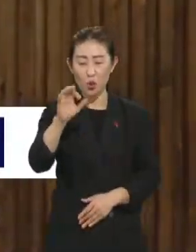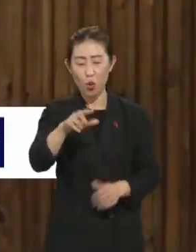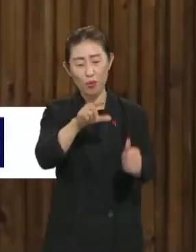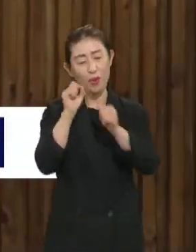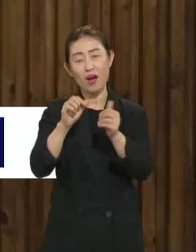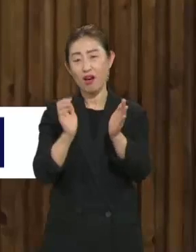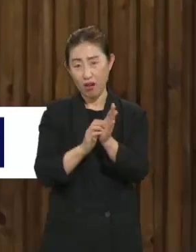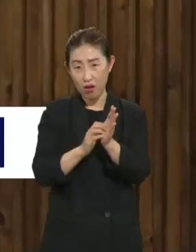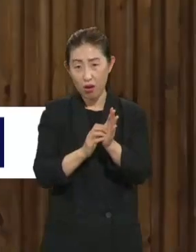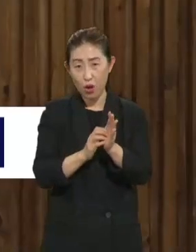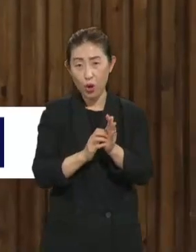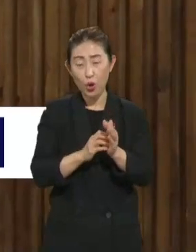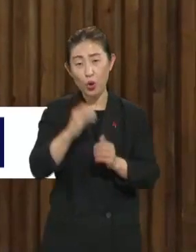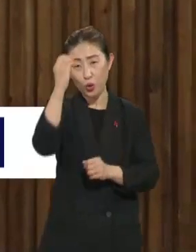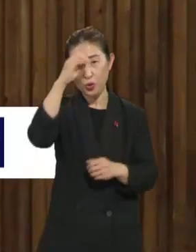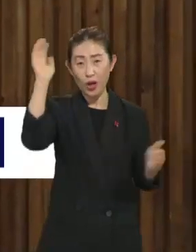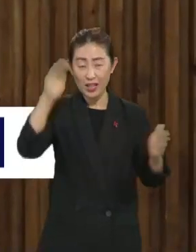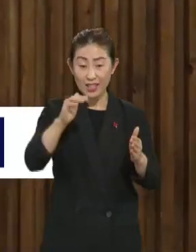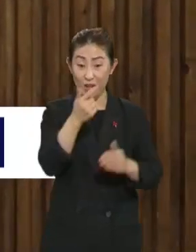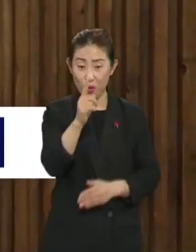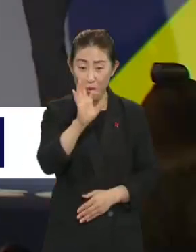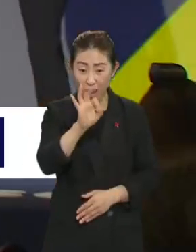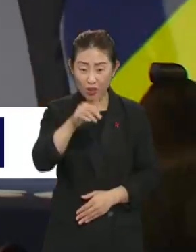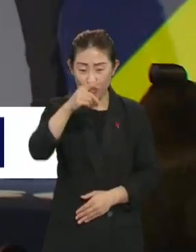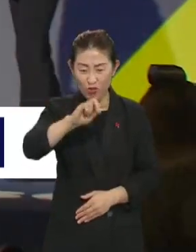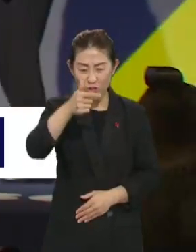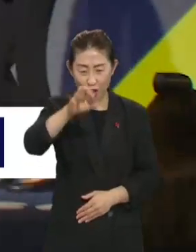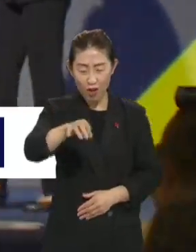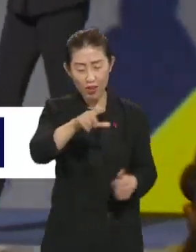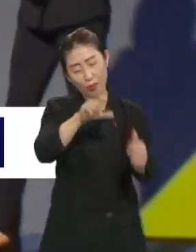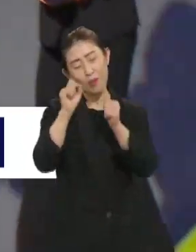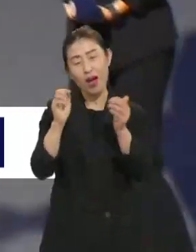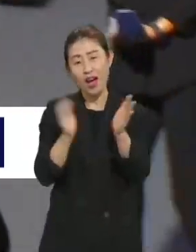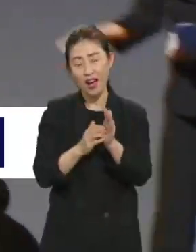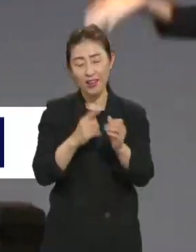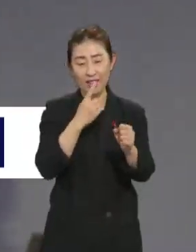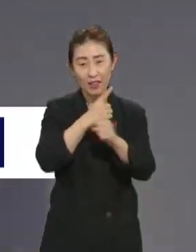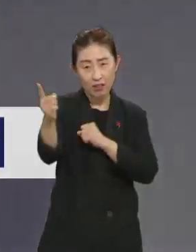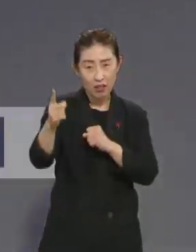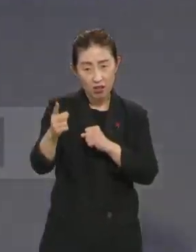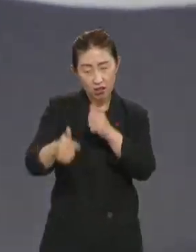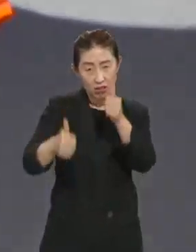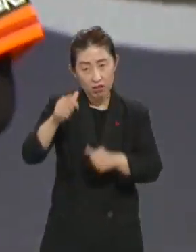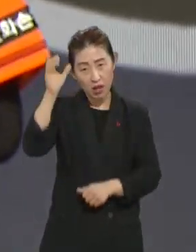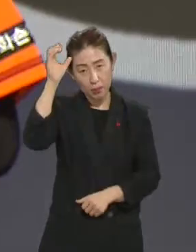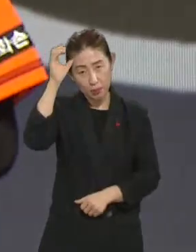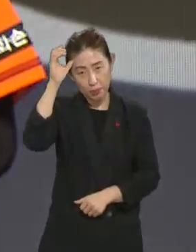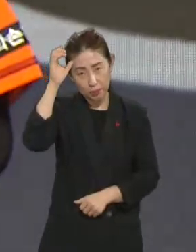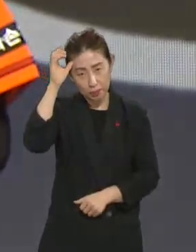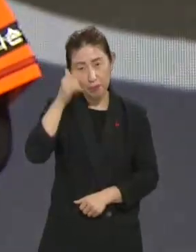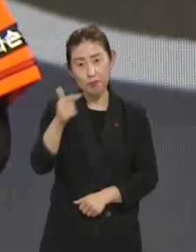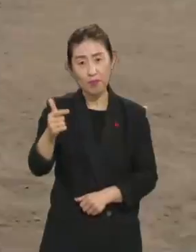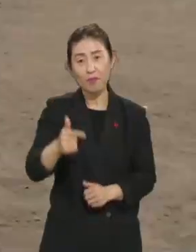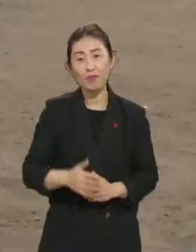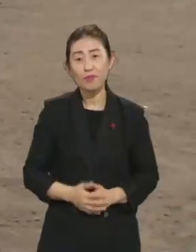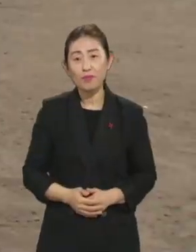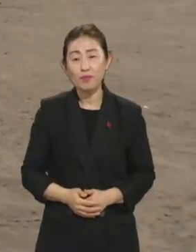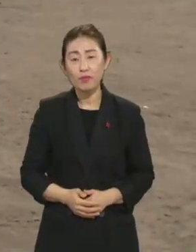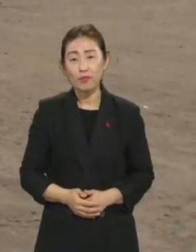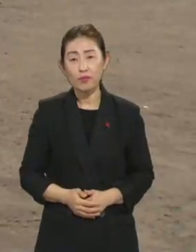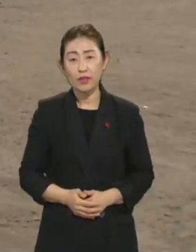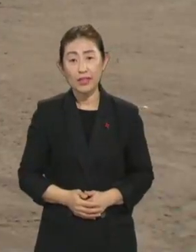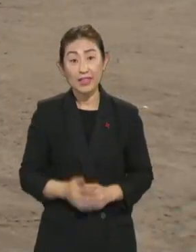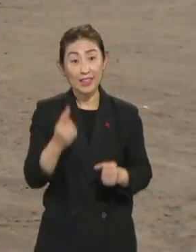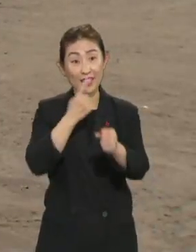영입했고 고교 최대어 황준석까지 실속 있는 전력 보강으로 내년 시즌에 대한 기대가 커진 한 해였습니다.